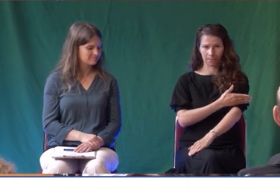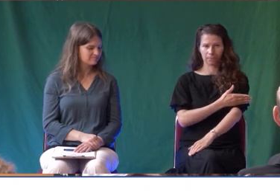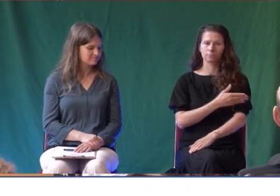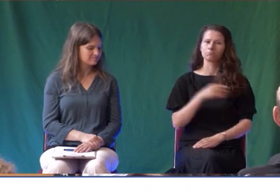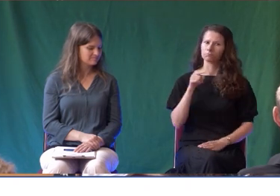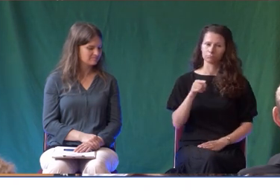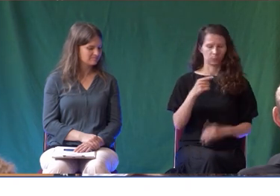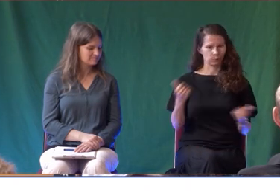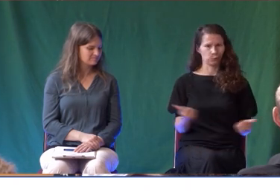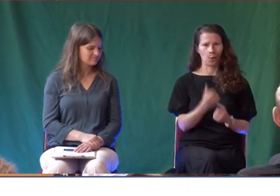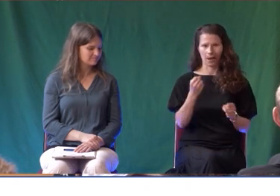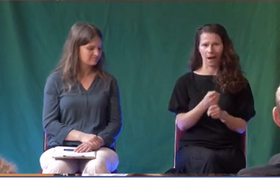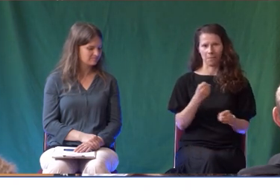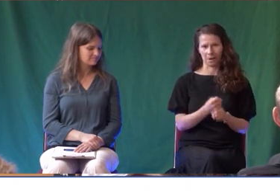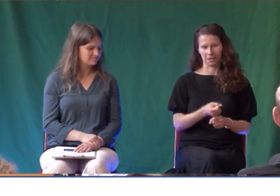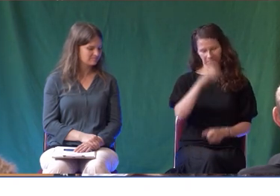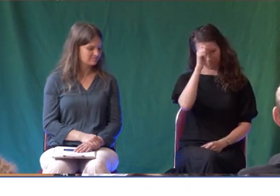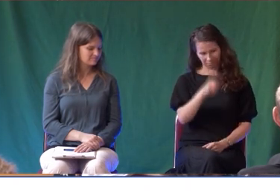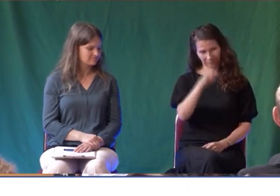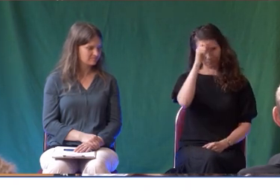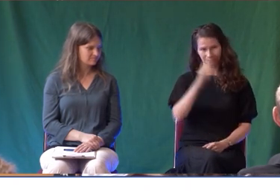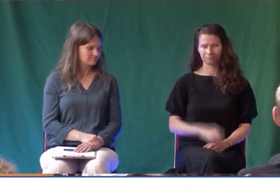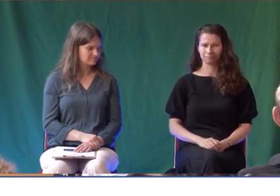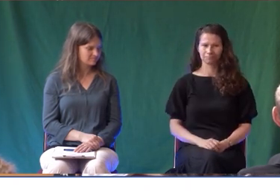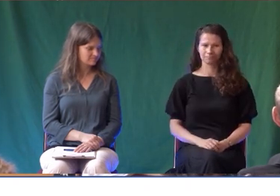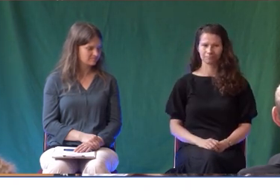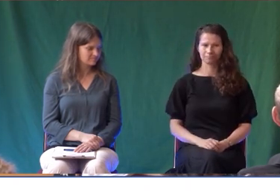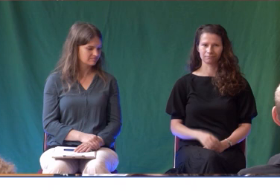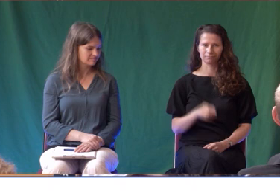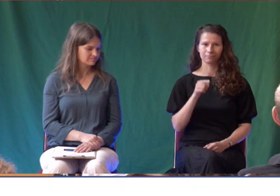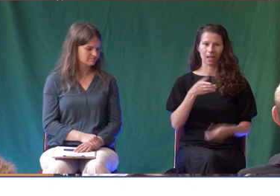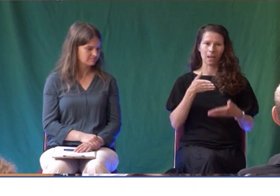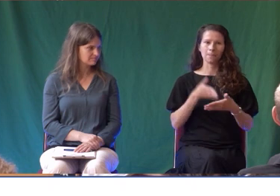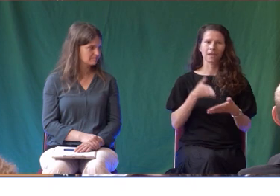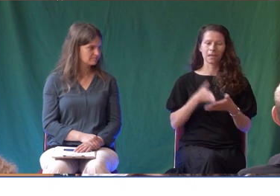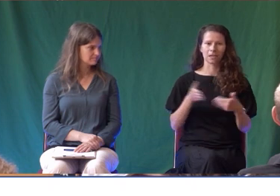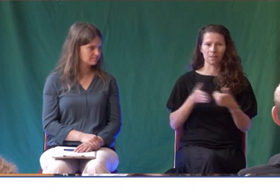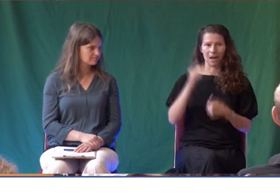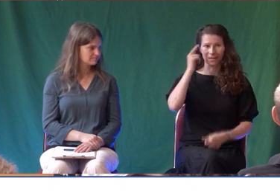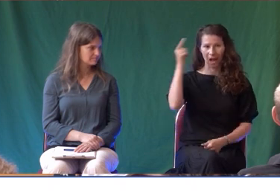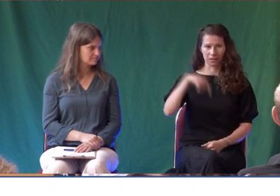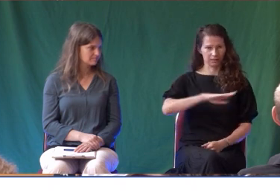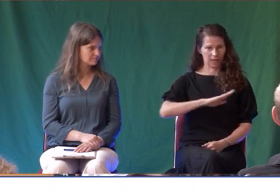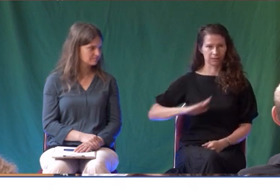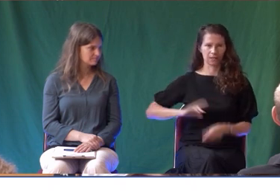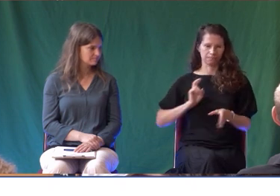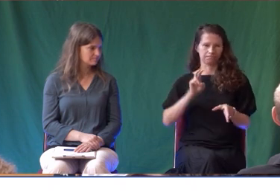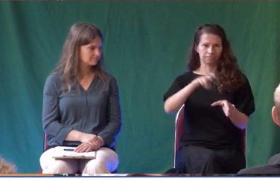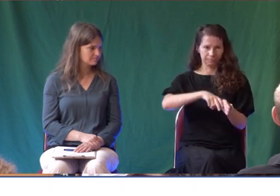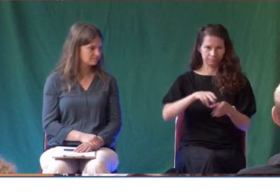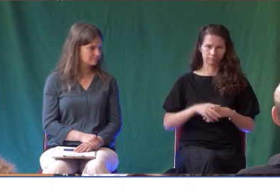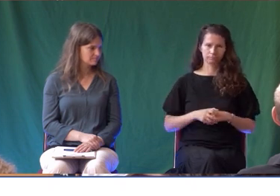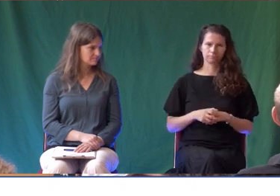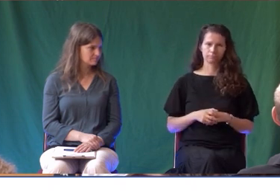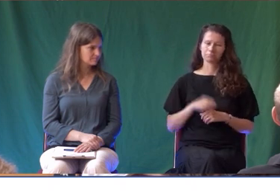großartige Arbeit sie sind auch im Behindertenbeirat in Sachsen das ist eine